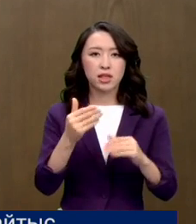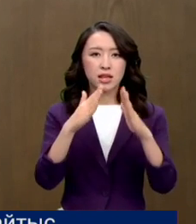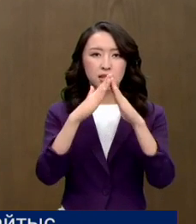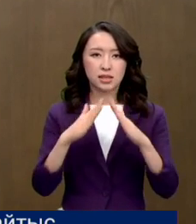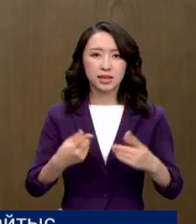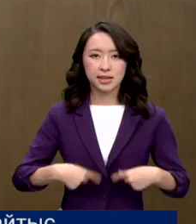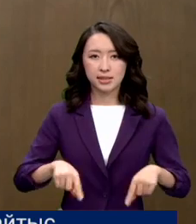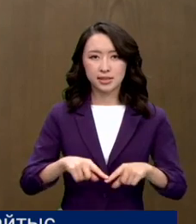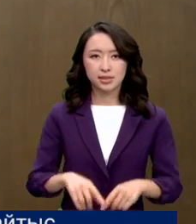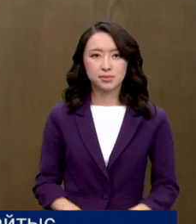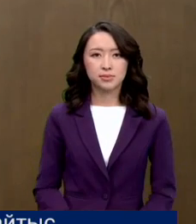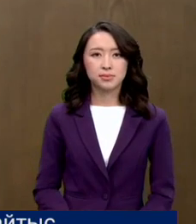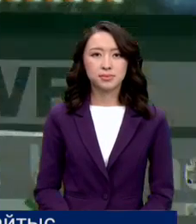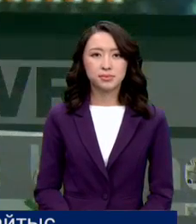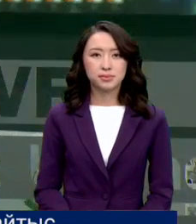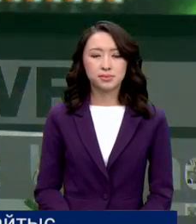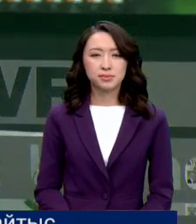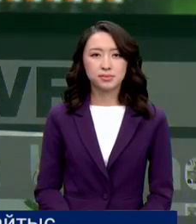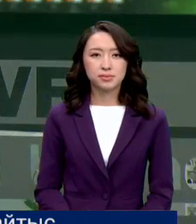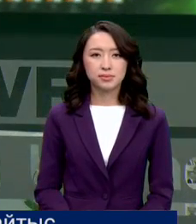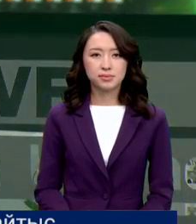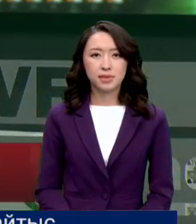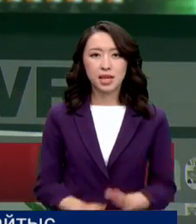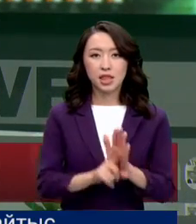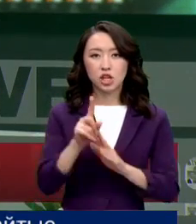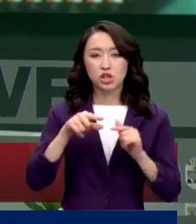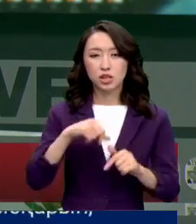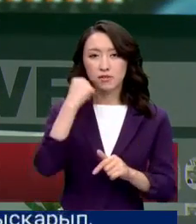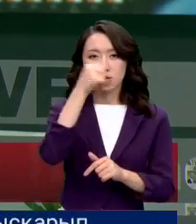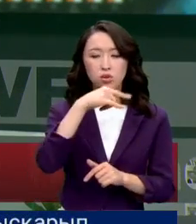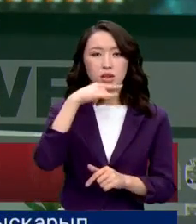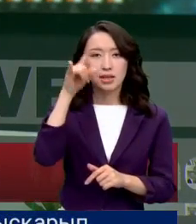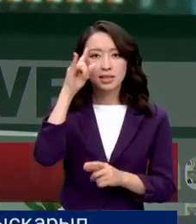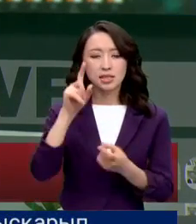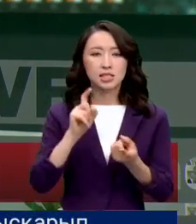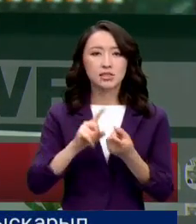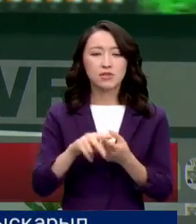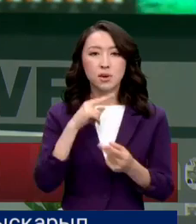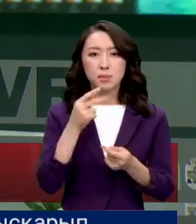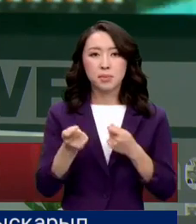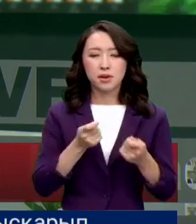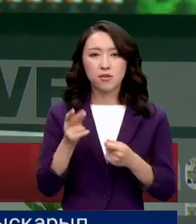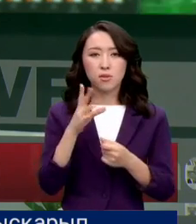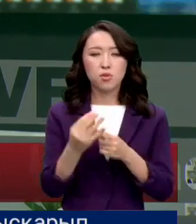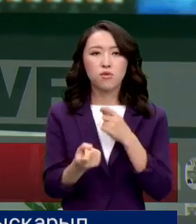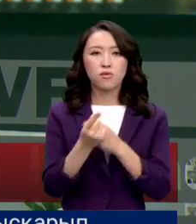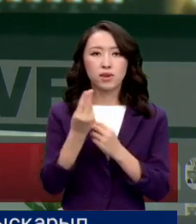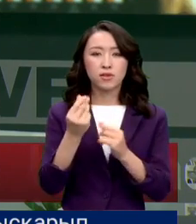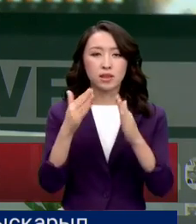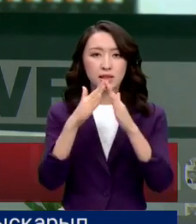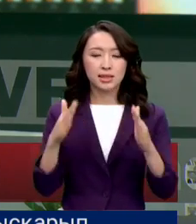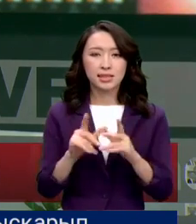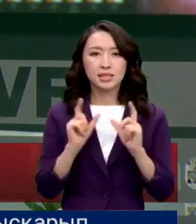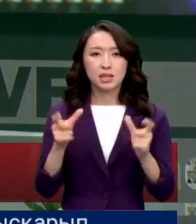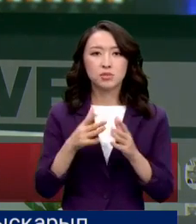финансовые организации. А с начала текущего года в Казахстане в рамках профилактики по выявлению финпирамид